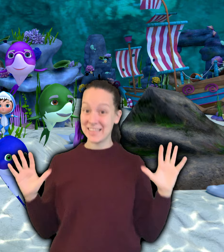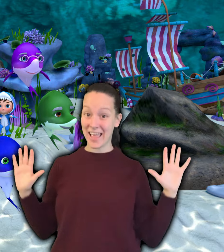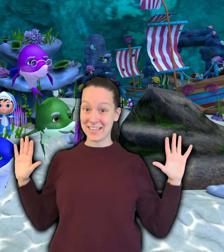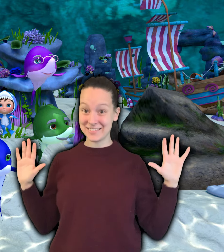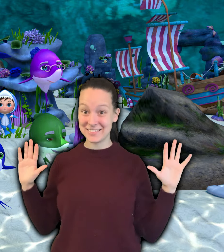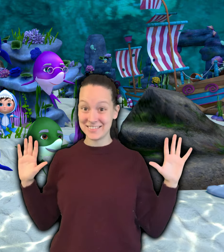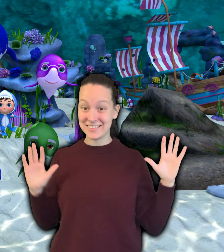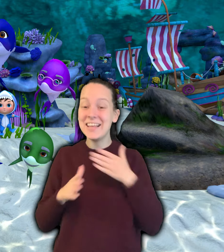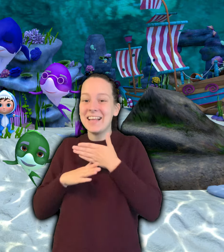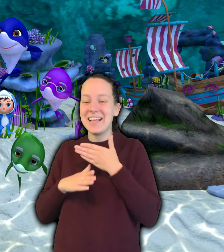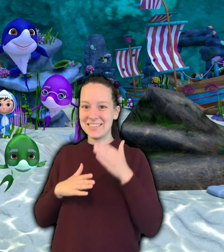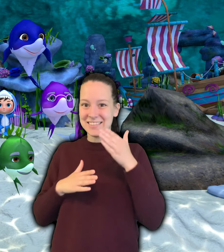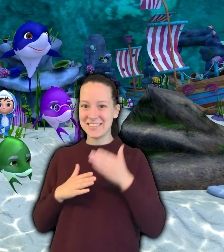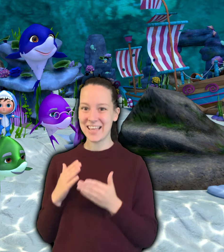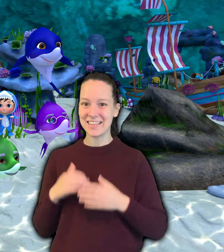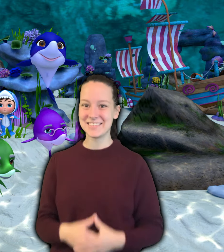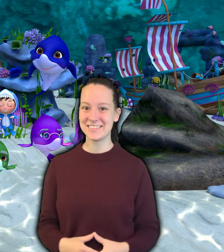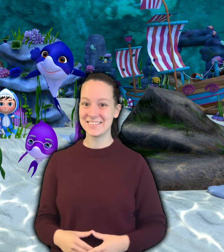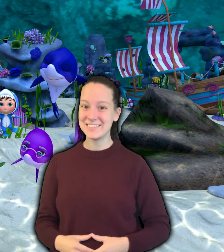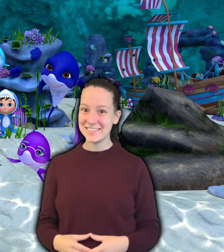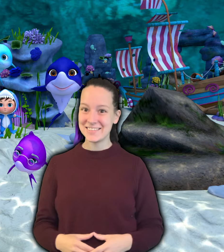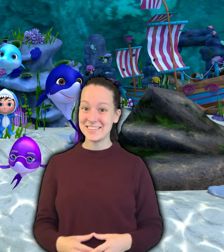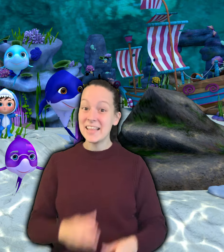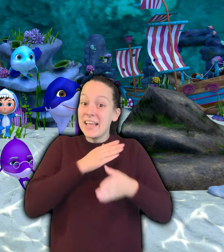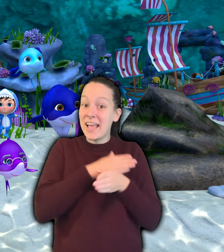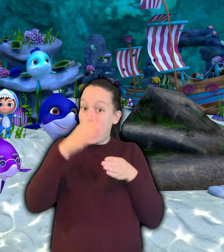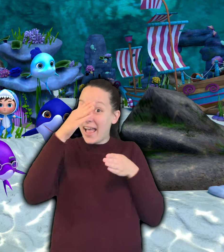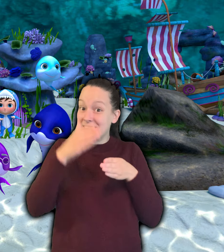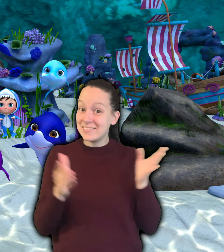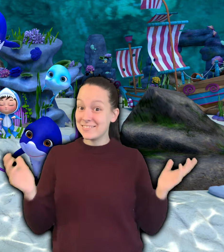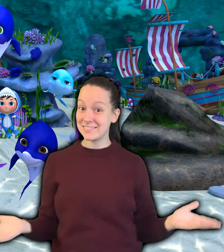踊ろ終わり嬉しい